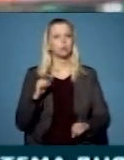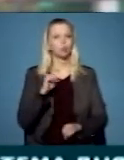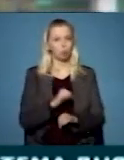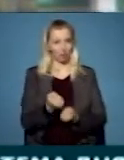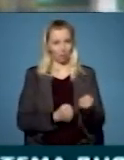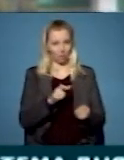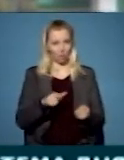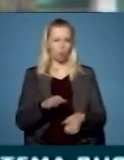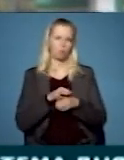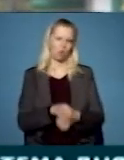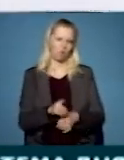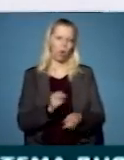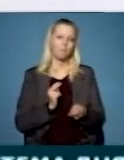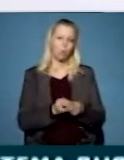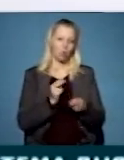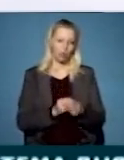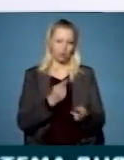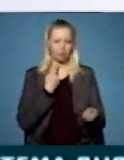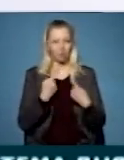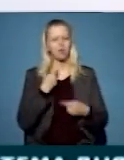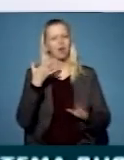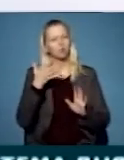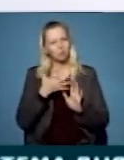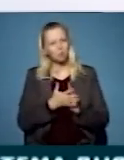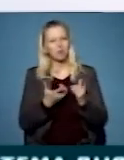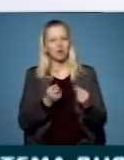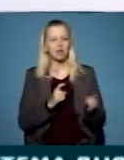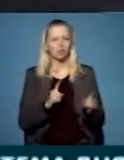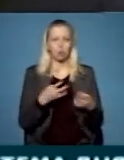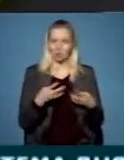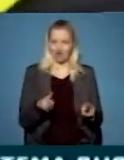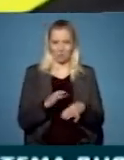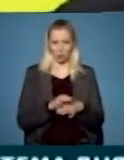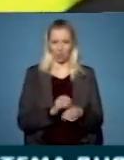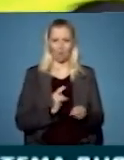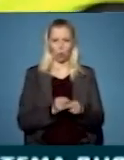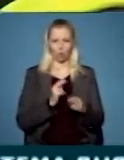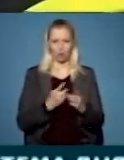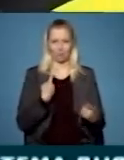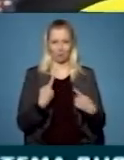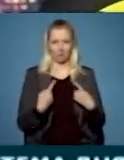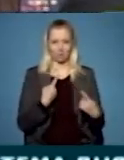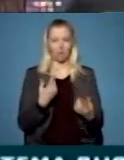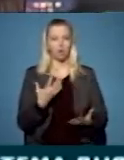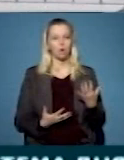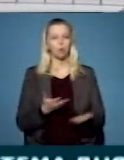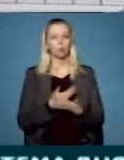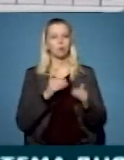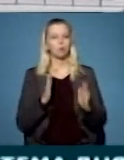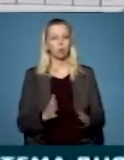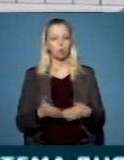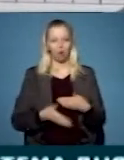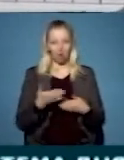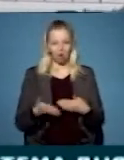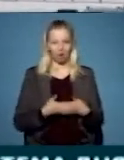водіїв, проводимо з ними профілактичну бесіду. Я розумію, що десь вже і не варто проводити профілактичні бесіди. Але якщо ми будемо